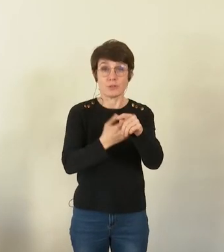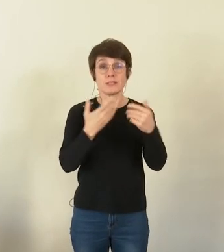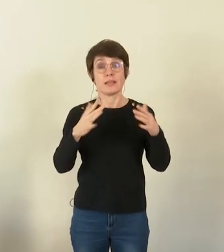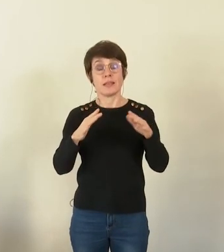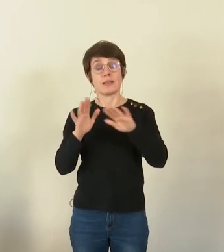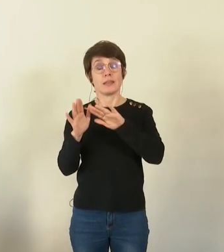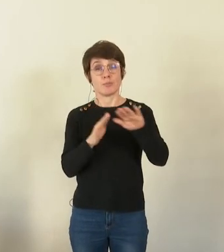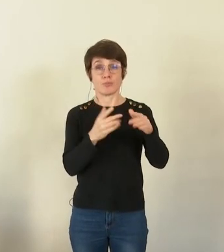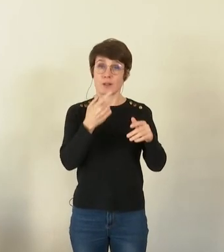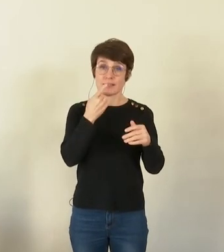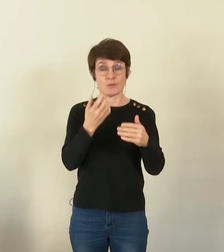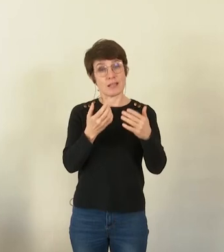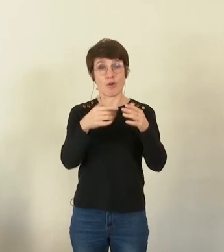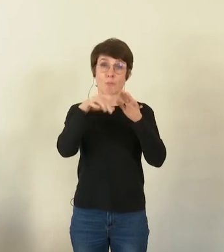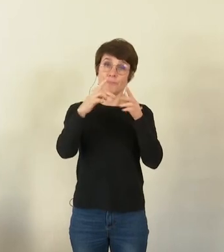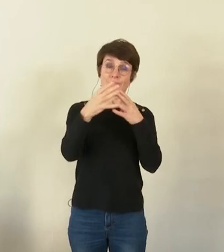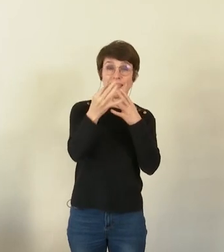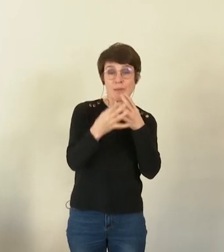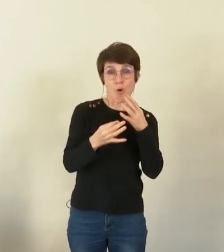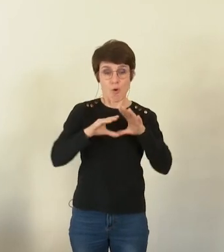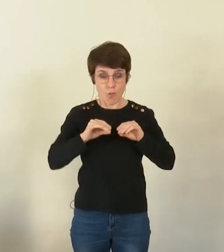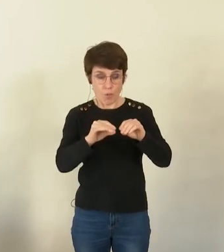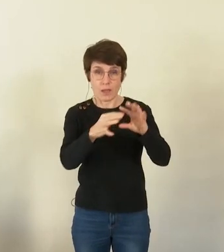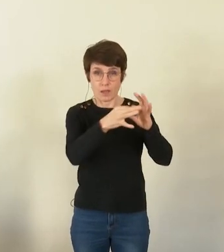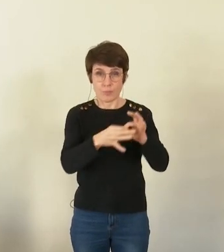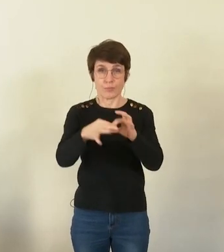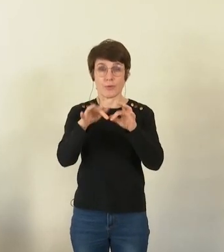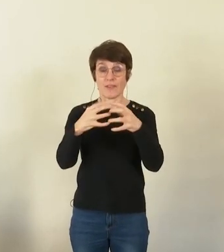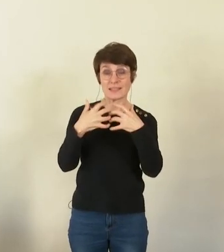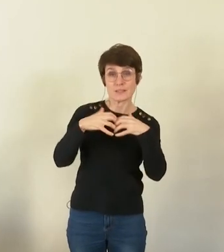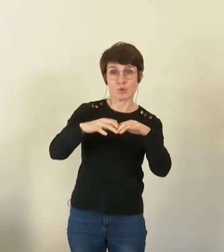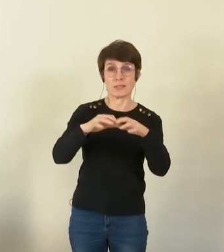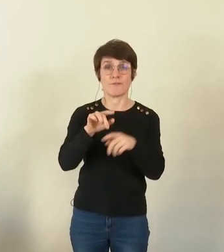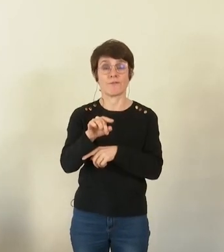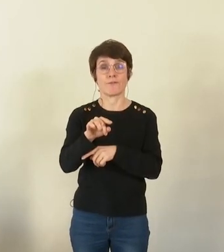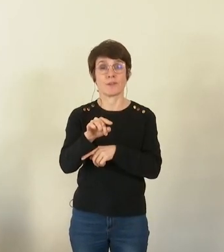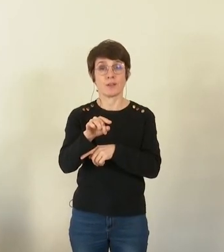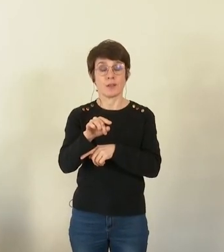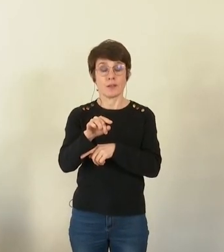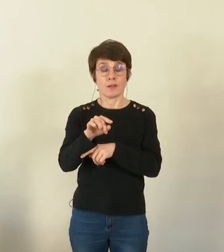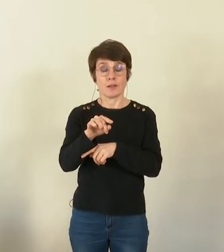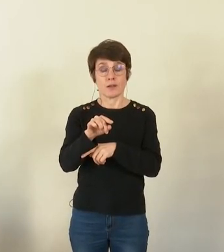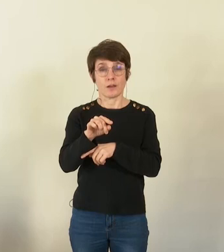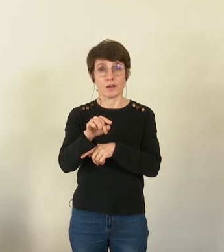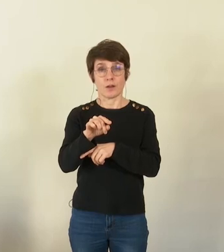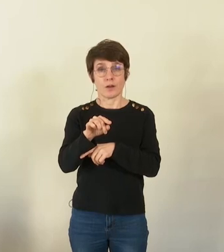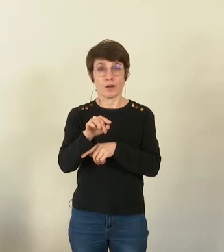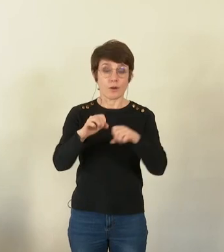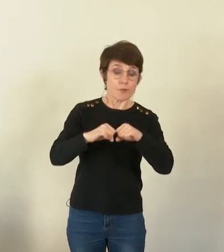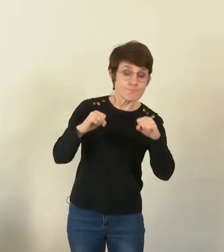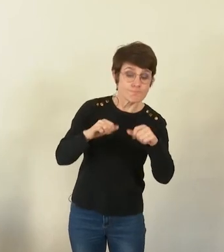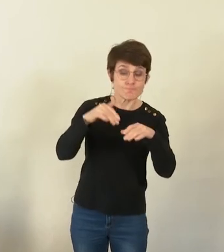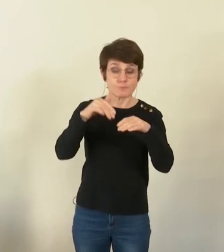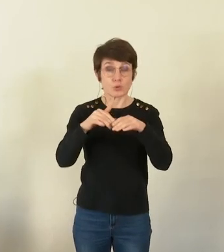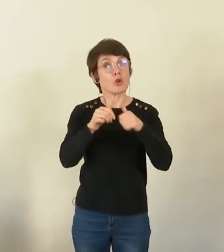fois avec des éléments concrets le dispositif euh contenu notamment des mécanisme de la